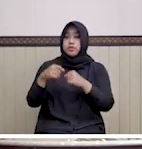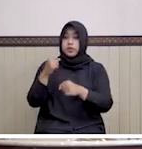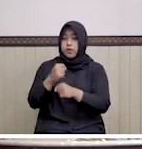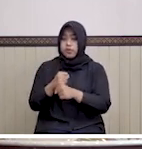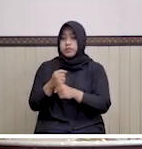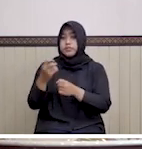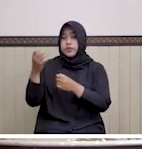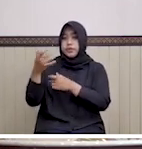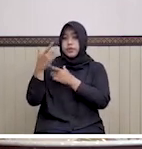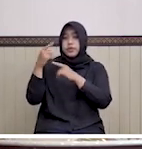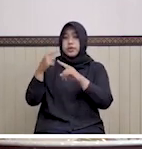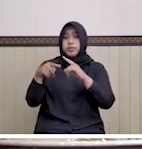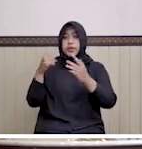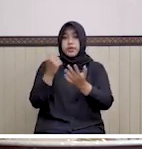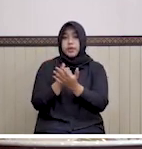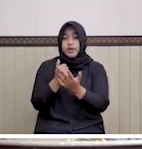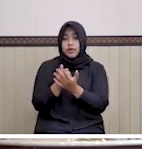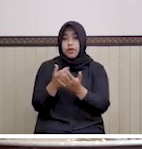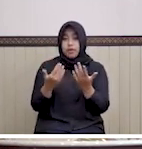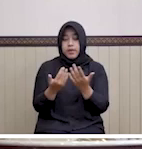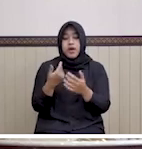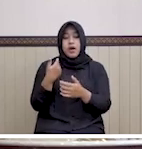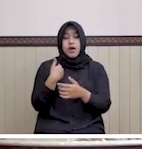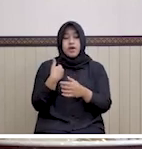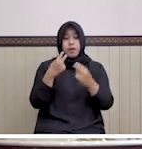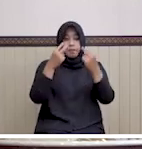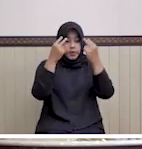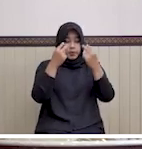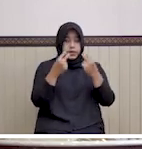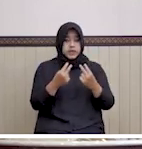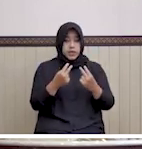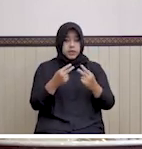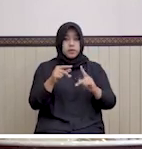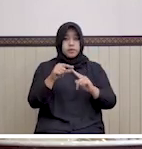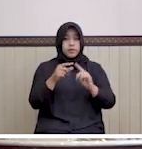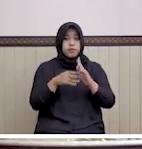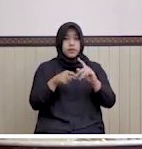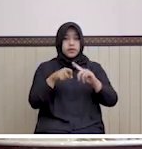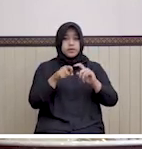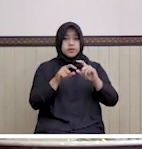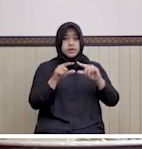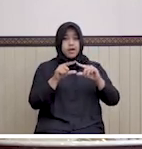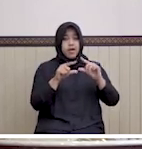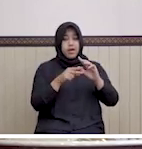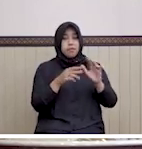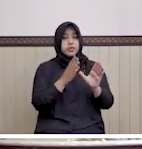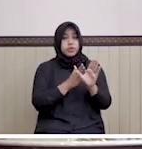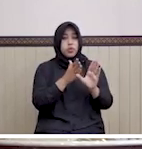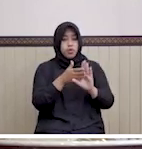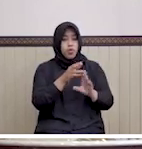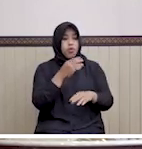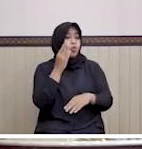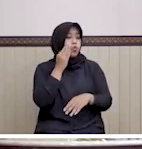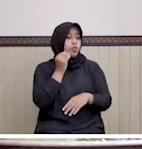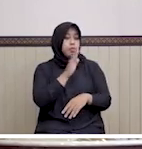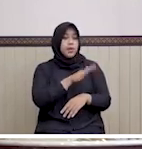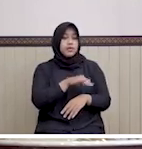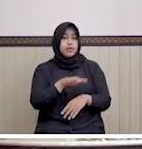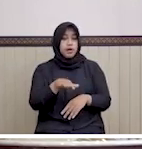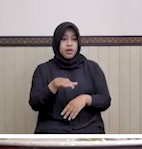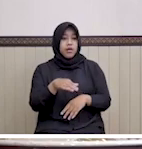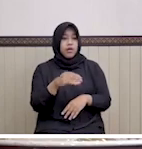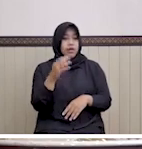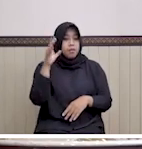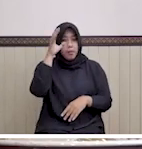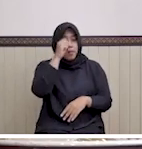sampaikan tadi tapi kemudian ketika pada pemeriksaan psikologi Berapa usianya pasti Lusiana anak itu sehingga apa pemahamannya